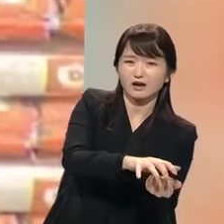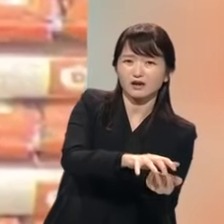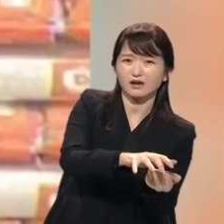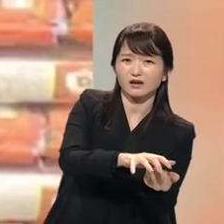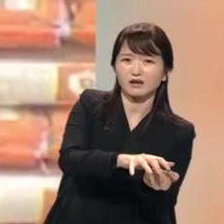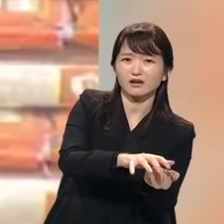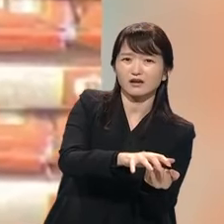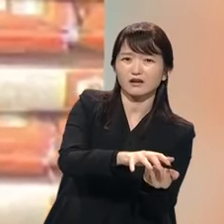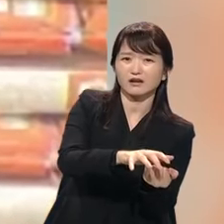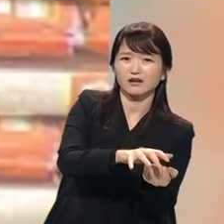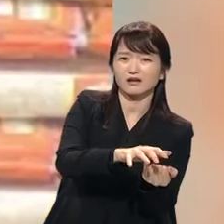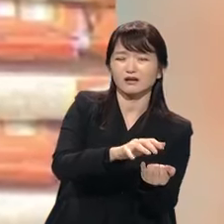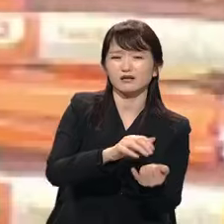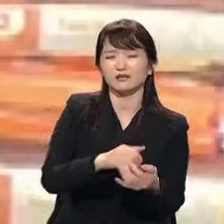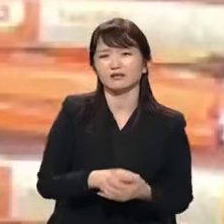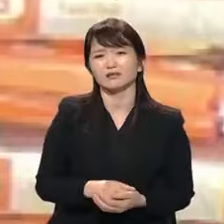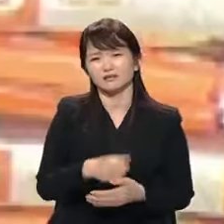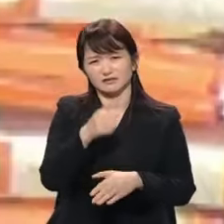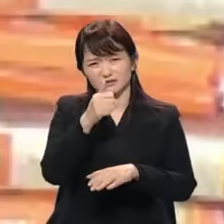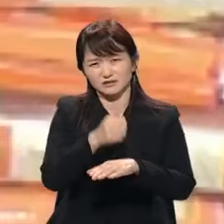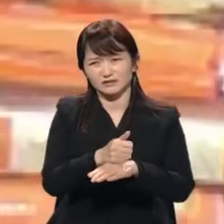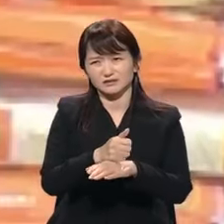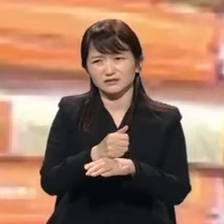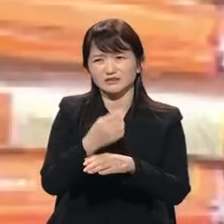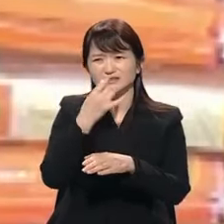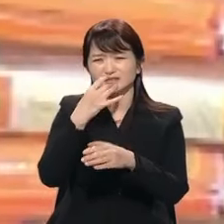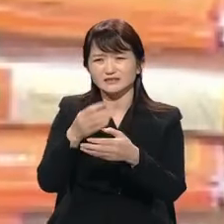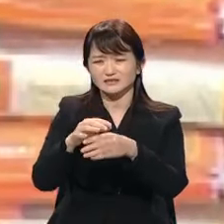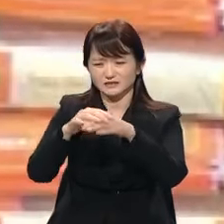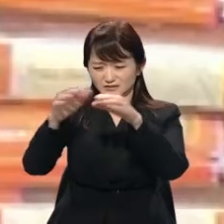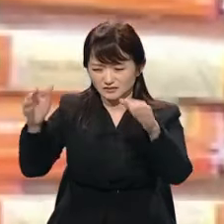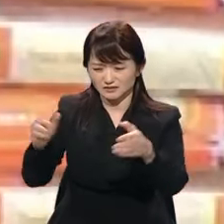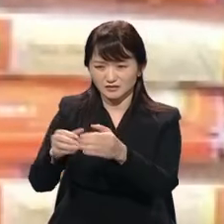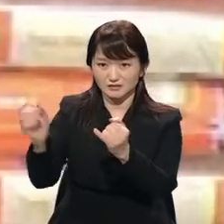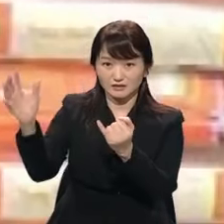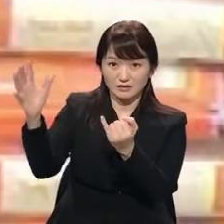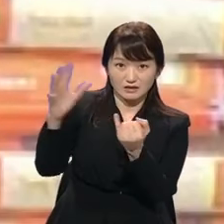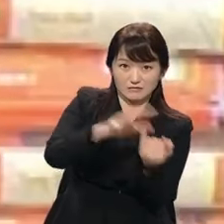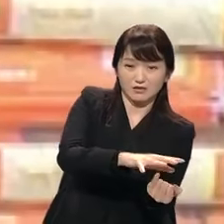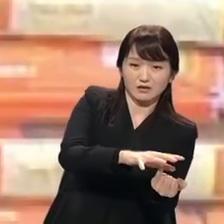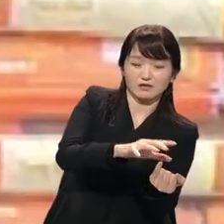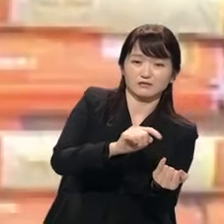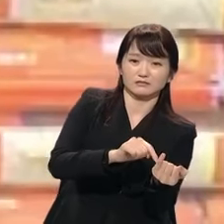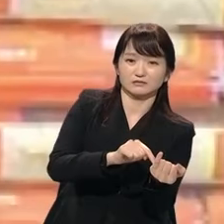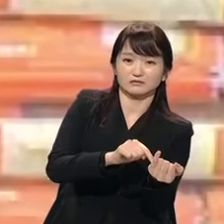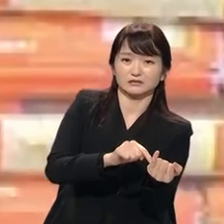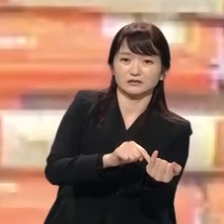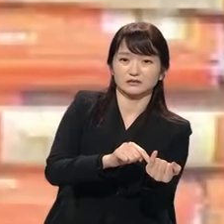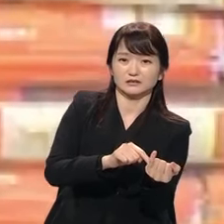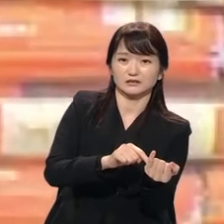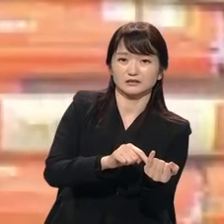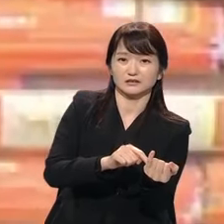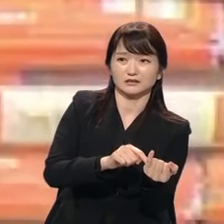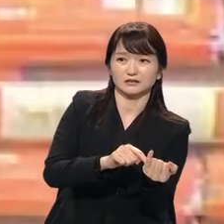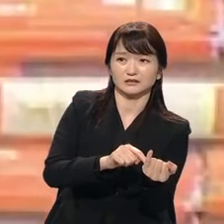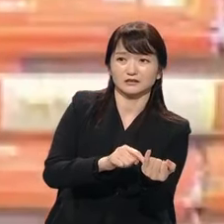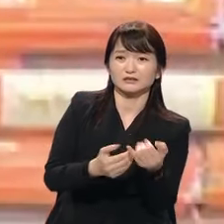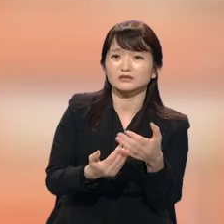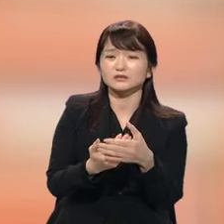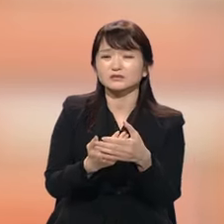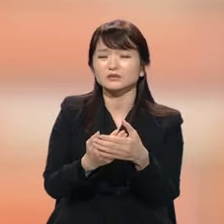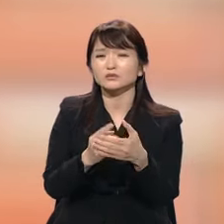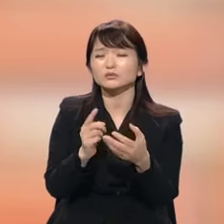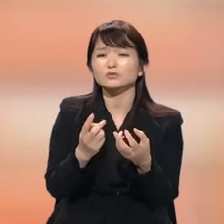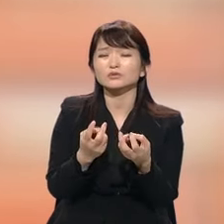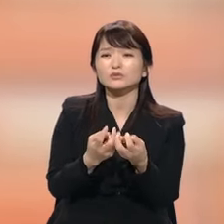막아보지만 역부족이었습니다. 결국 저 수많은 쌀포대들이 순식간에 여성을 덮쳐버리고 말았습니다. 아니, 사람들 어딨어? 좀